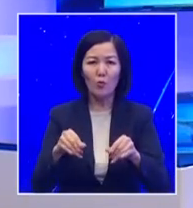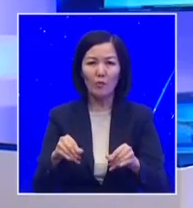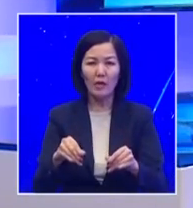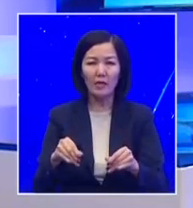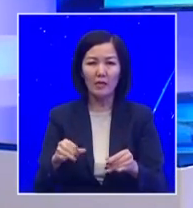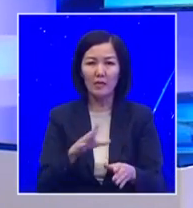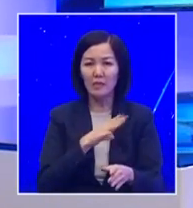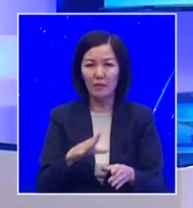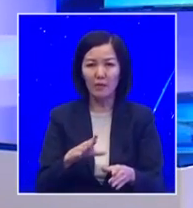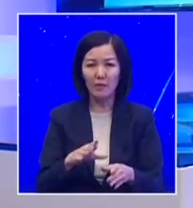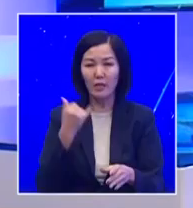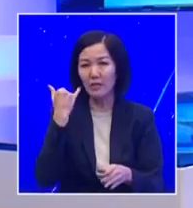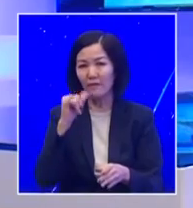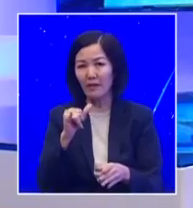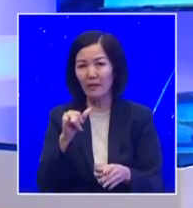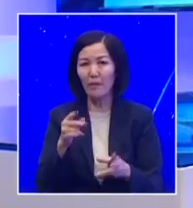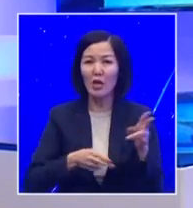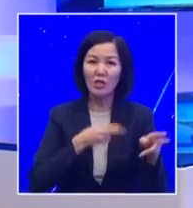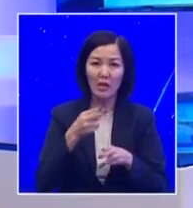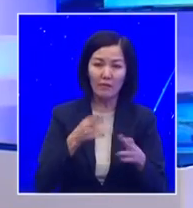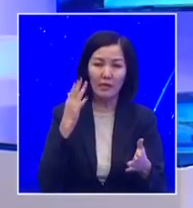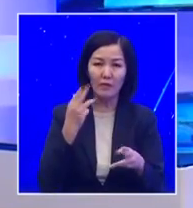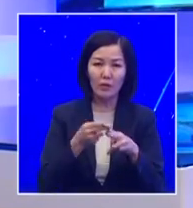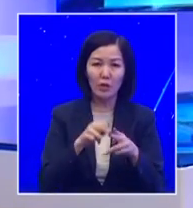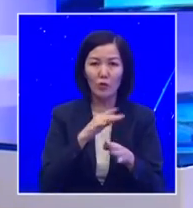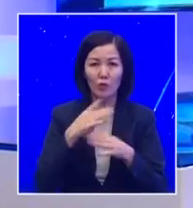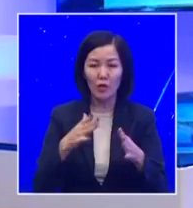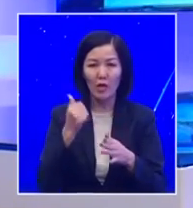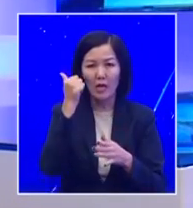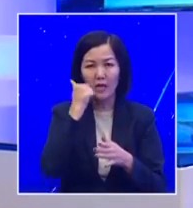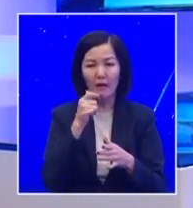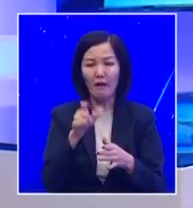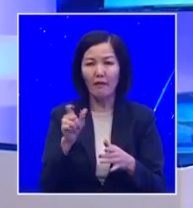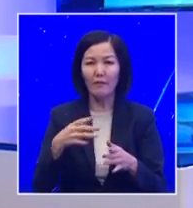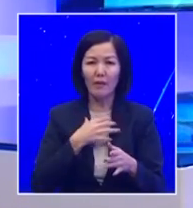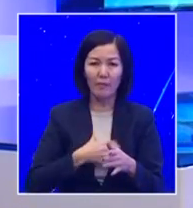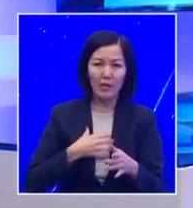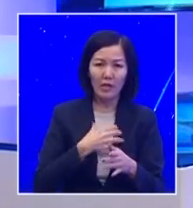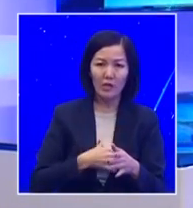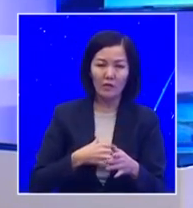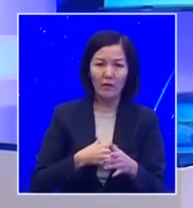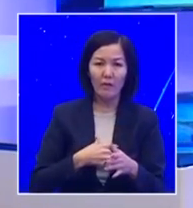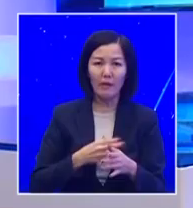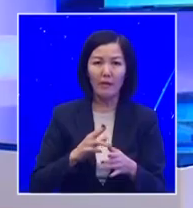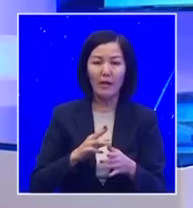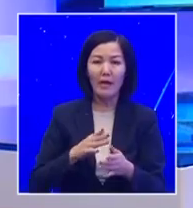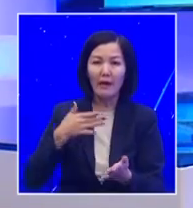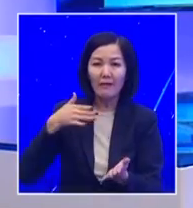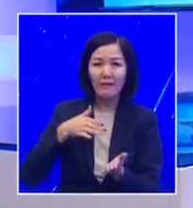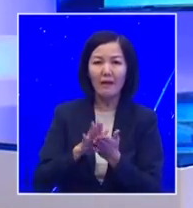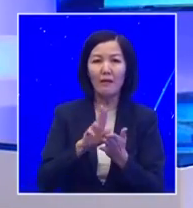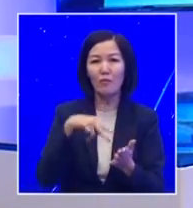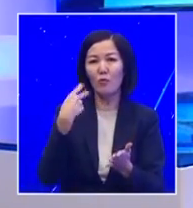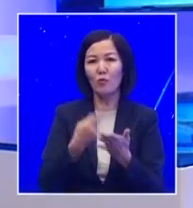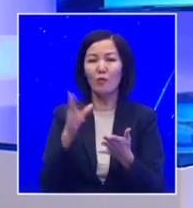уақытылы себілмейді деп редакцияға шағымданып жатқандар бар. Әсіресе егіді адамдар кейуілі. Әрең жүргенде тайып мертігіп қалудан